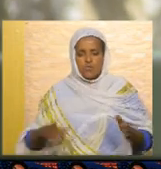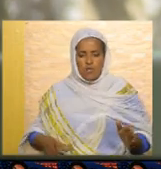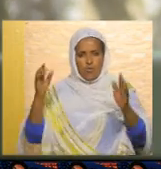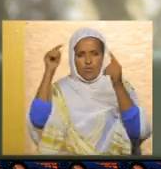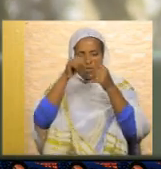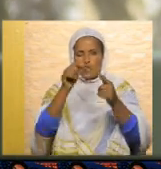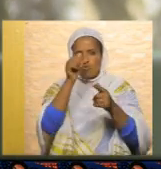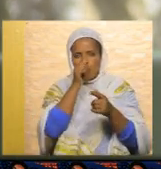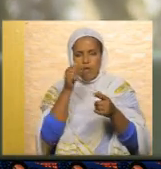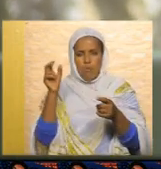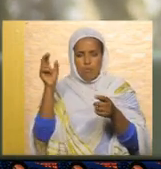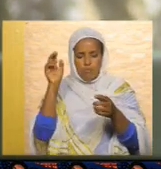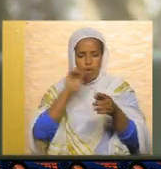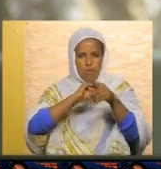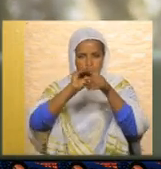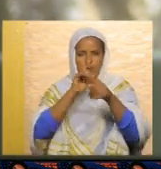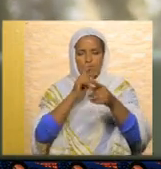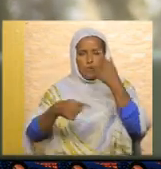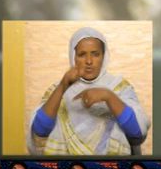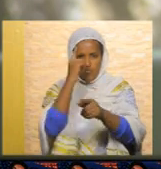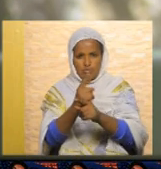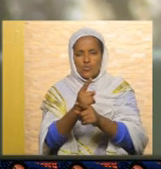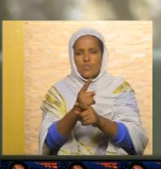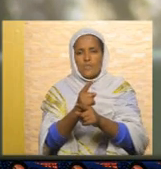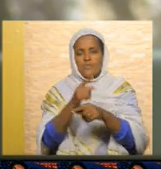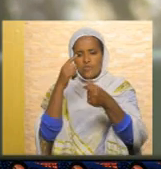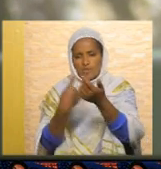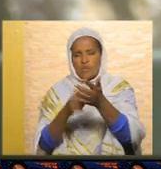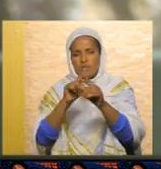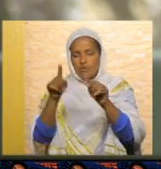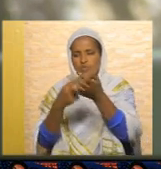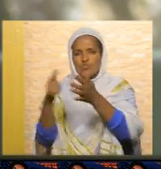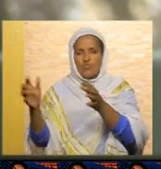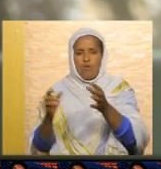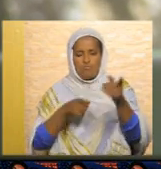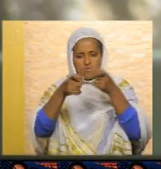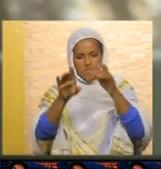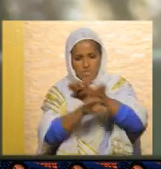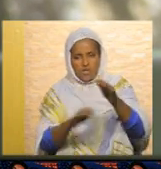ክፍለ ዘመን እጅግ የረዳች ሴት ነች እና